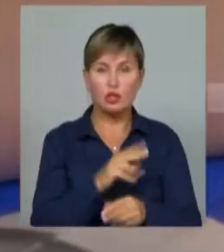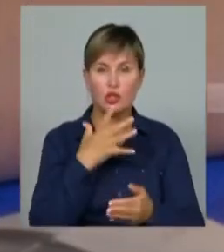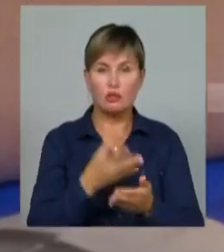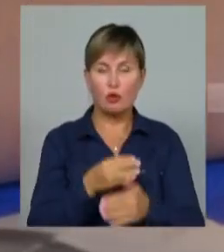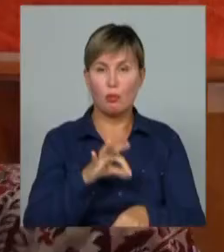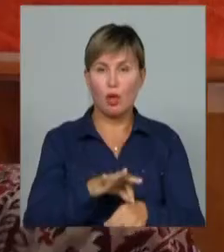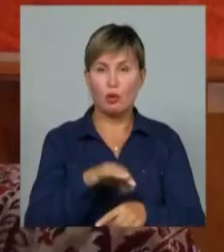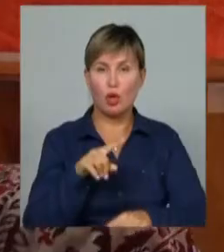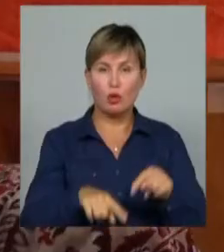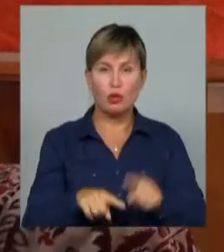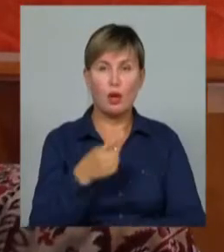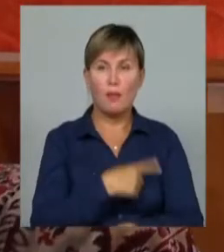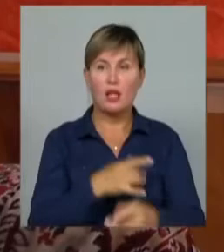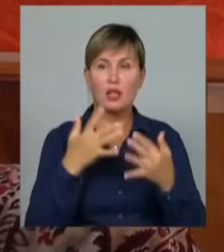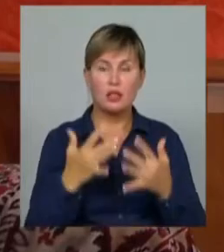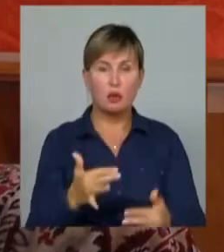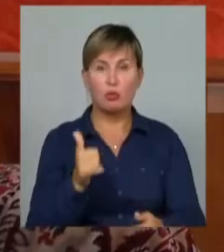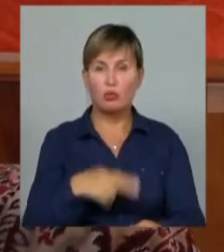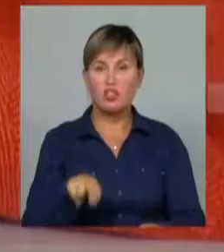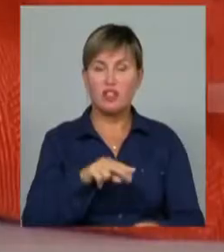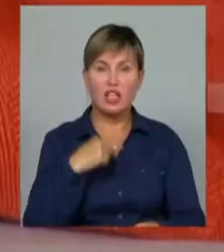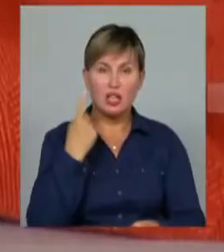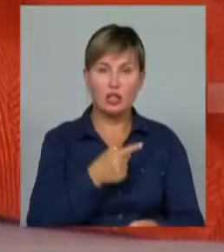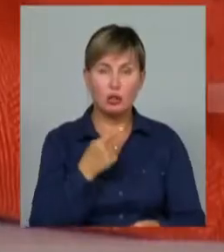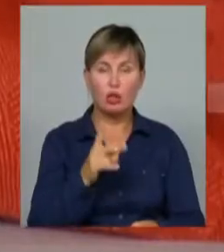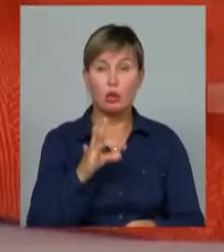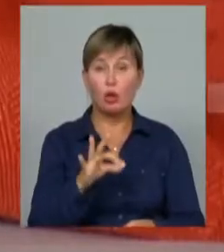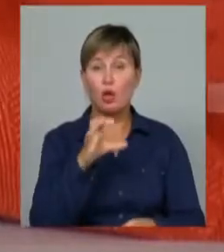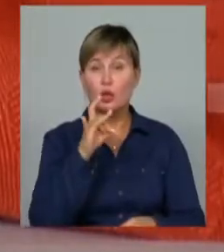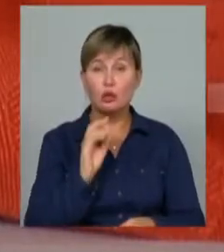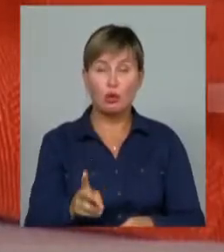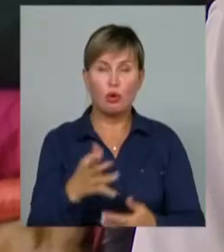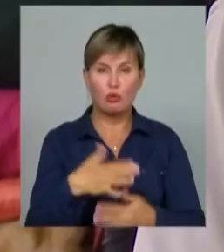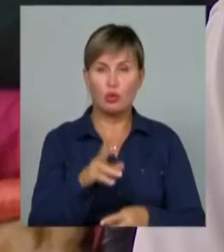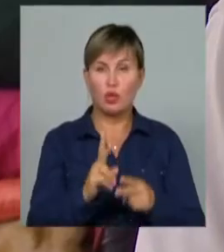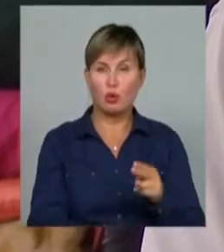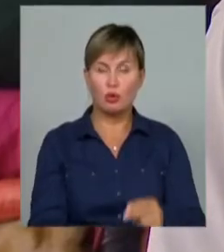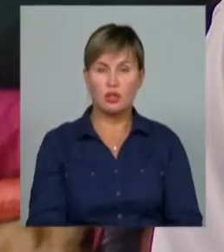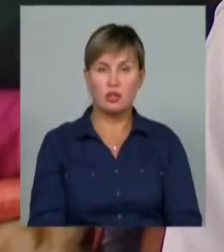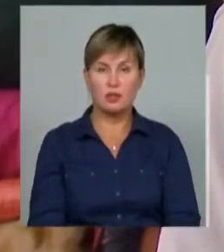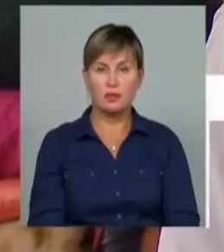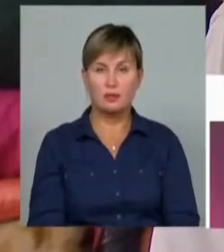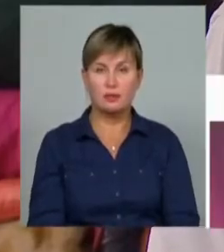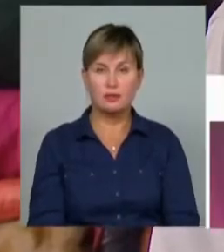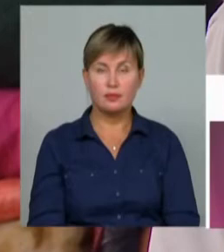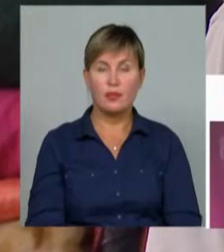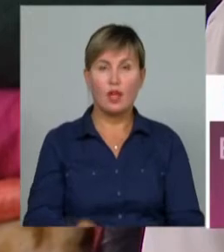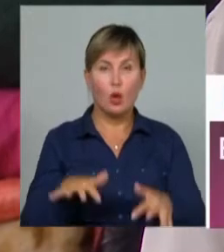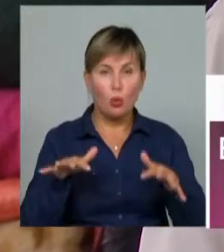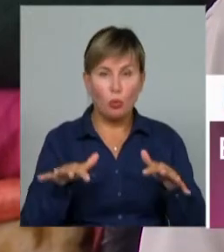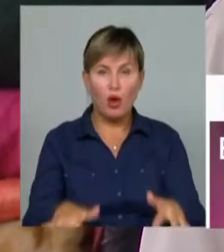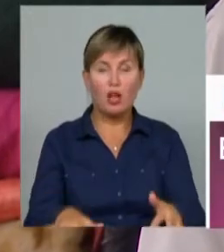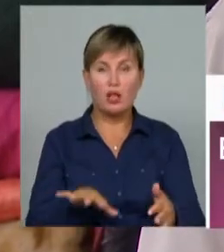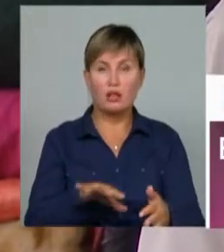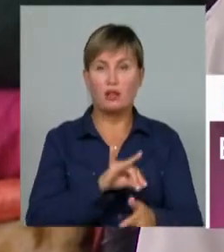больную родственницу. Больница требует удостоверения личности, но срок действия документа истек. Она упала. В